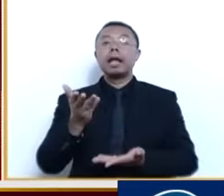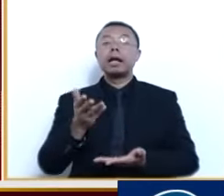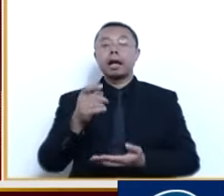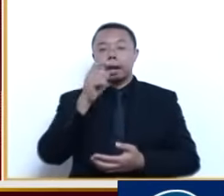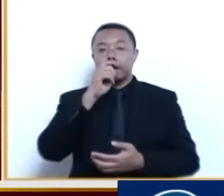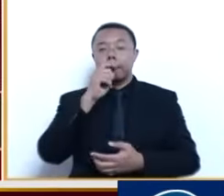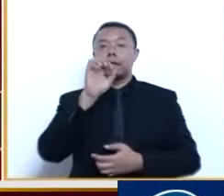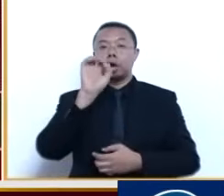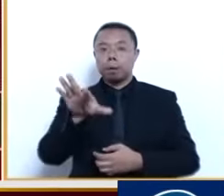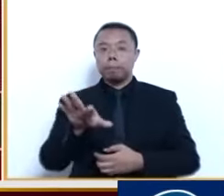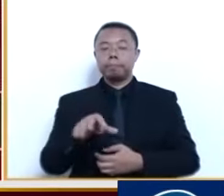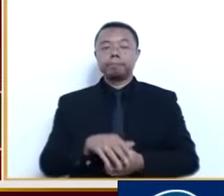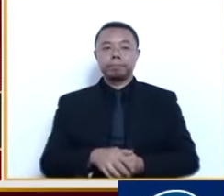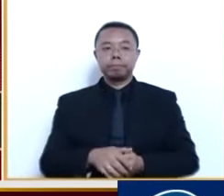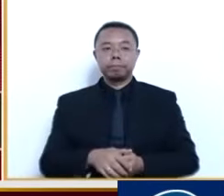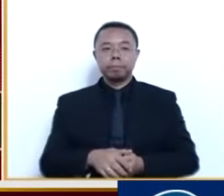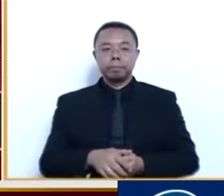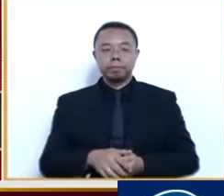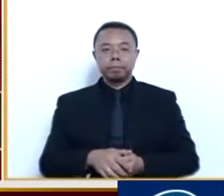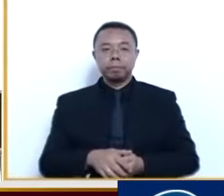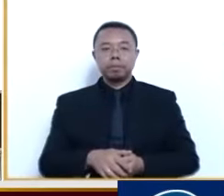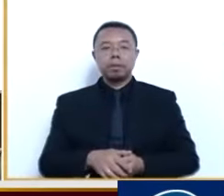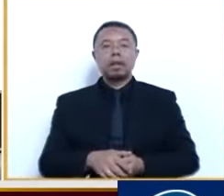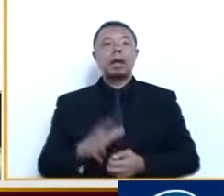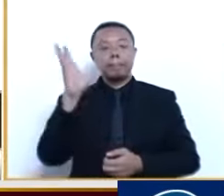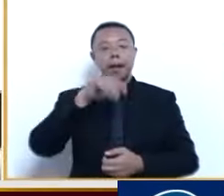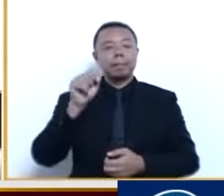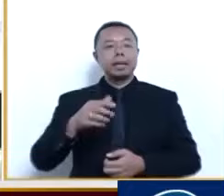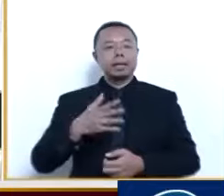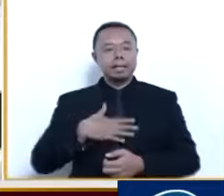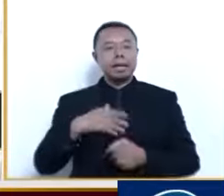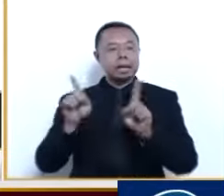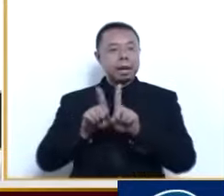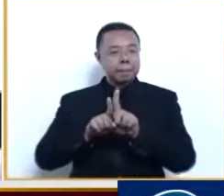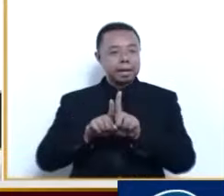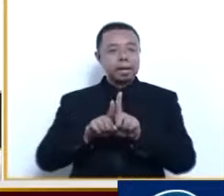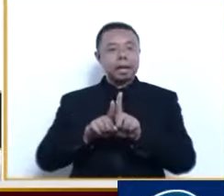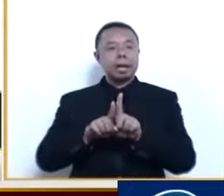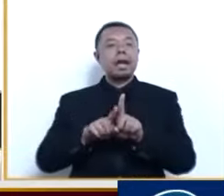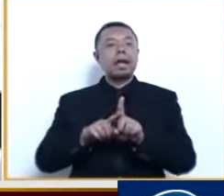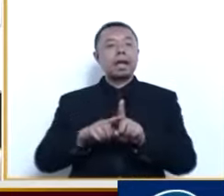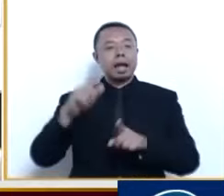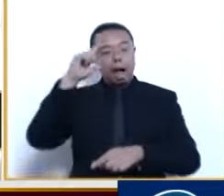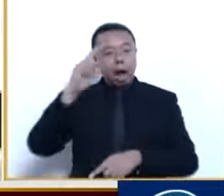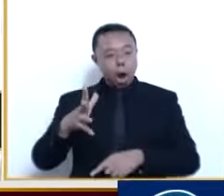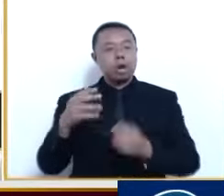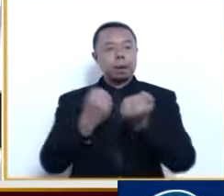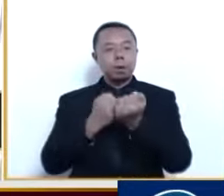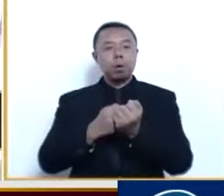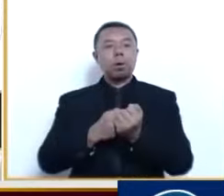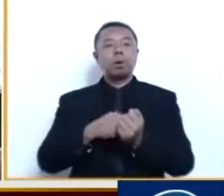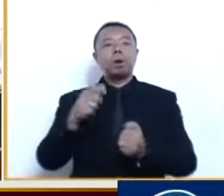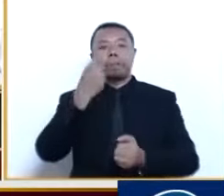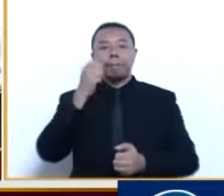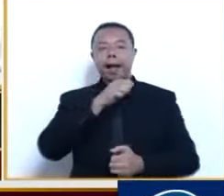Bapak waktunya 1 menit sejak Bapak berbicara kami persilakan Malam ini saya didampingi oleh ahoker dan anak